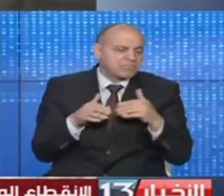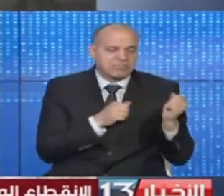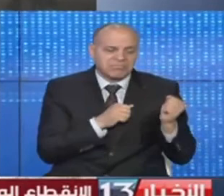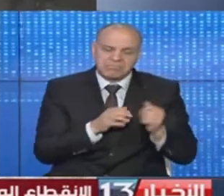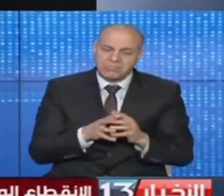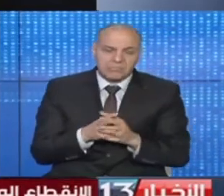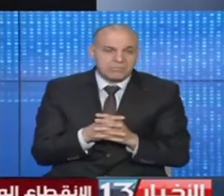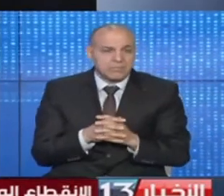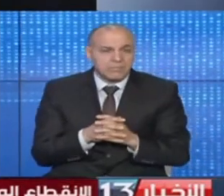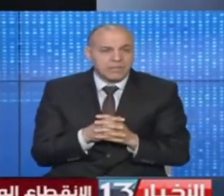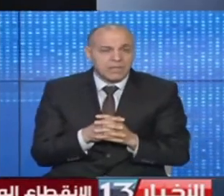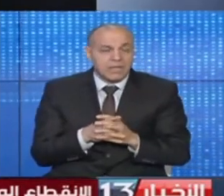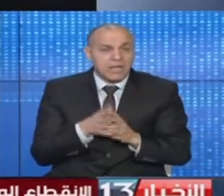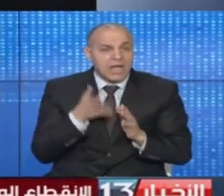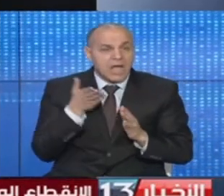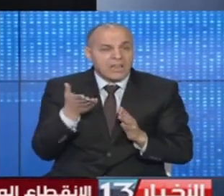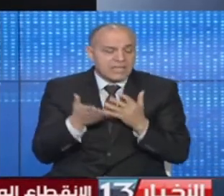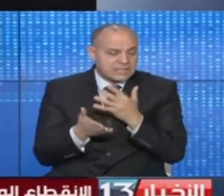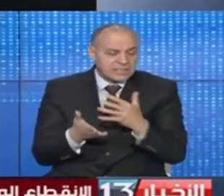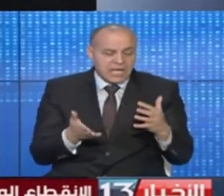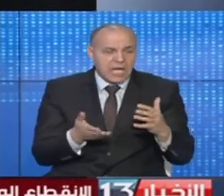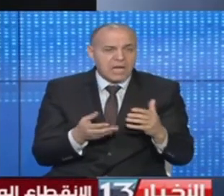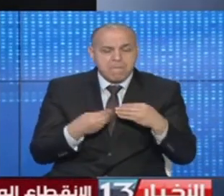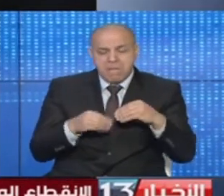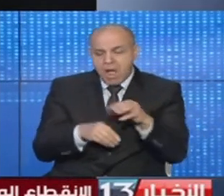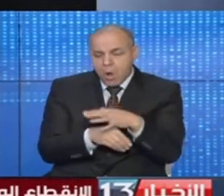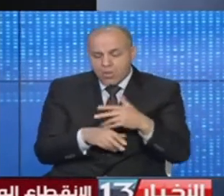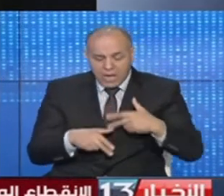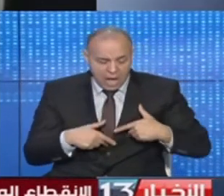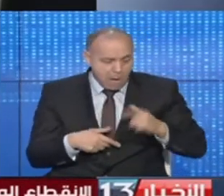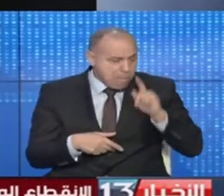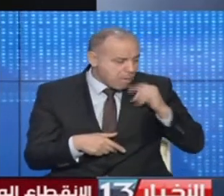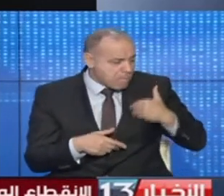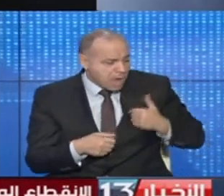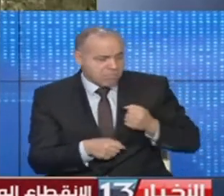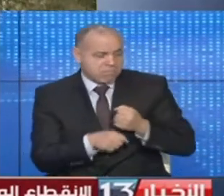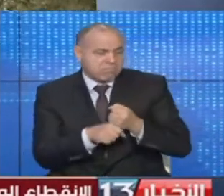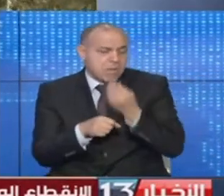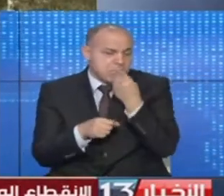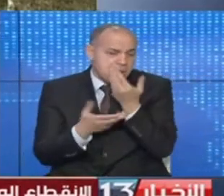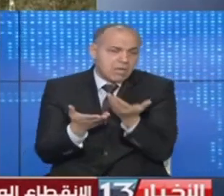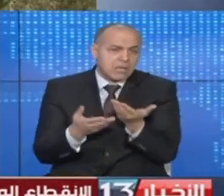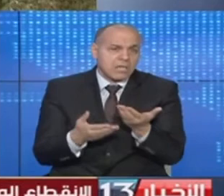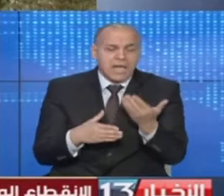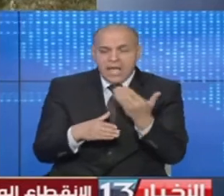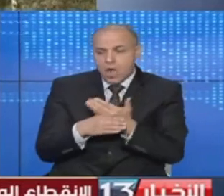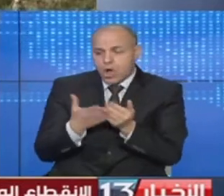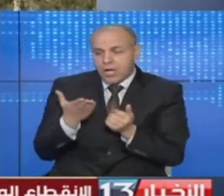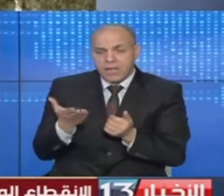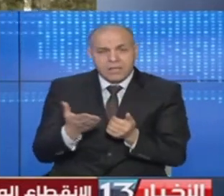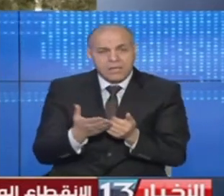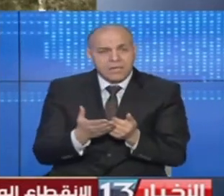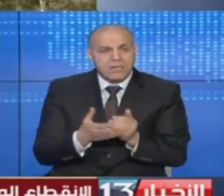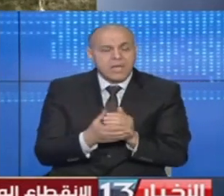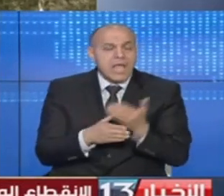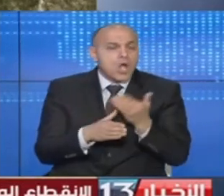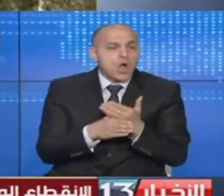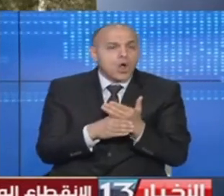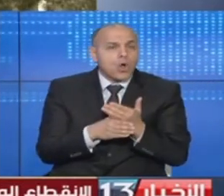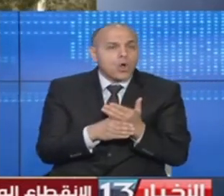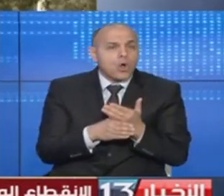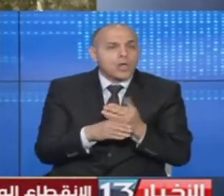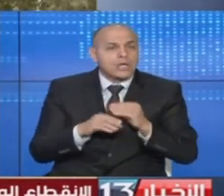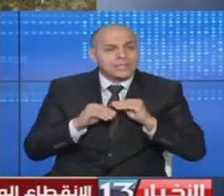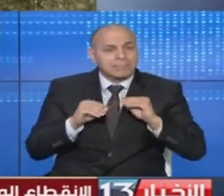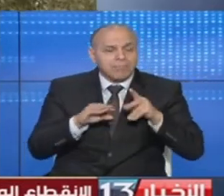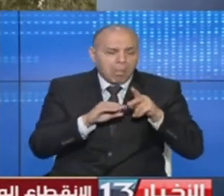عن الدراسة. يخدموهم صغار يبوعوا خضري باش يعاونوا والديهم. المدرسة هذه من أكثر المدارس اللي تعاني